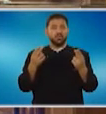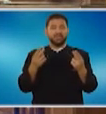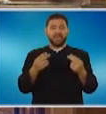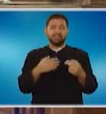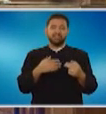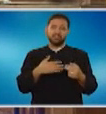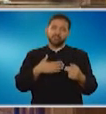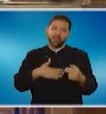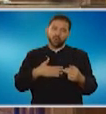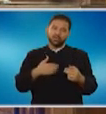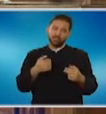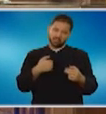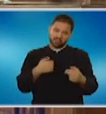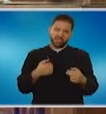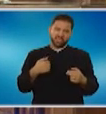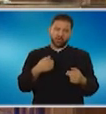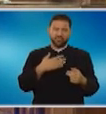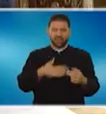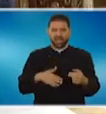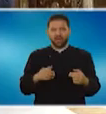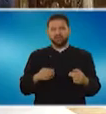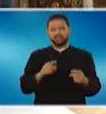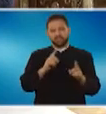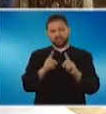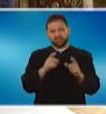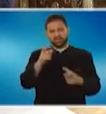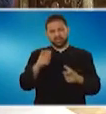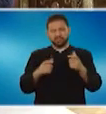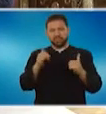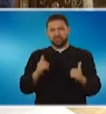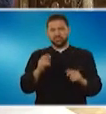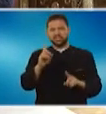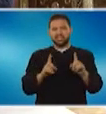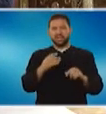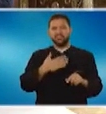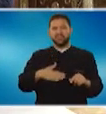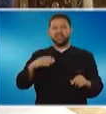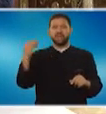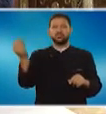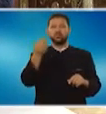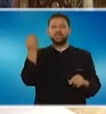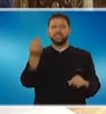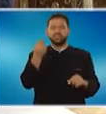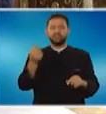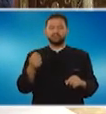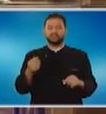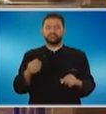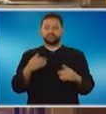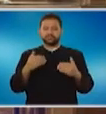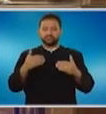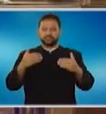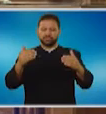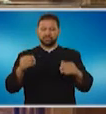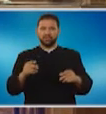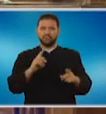drag mie încât îmi doresc să-l abordez cât mai des. Dacă va binevoi Dumnezeu, să